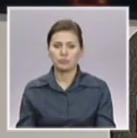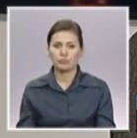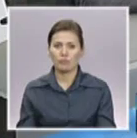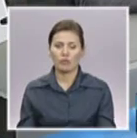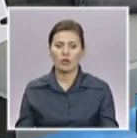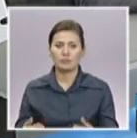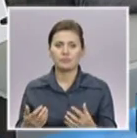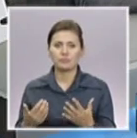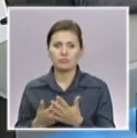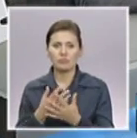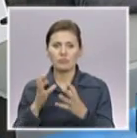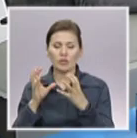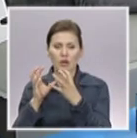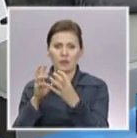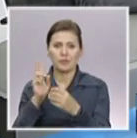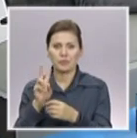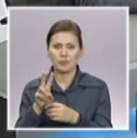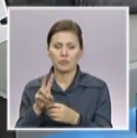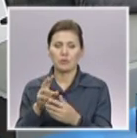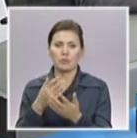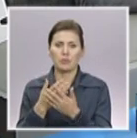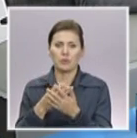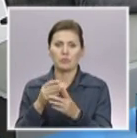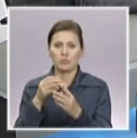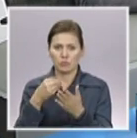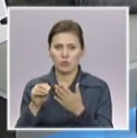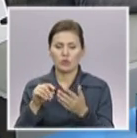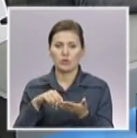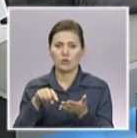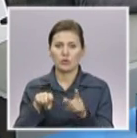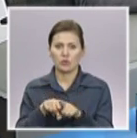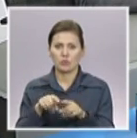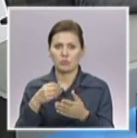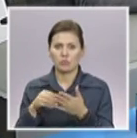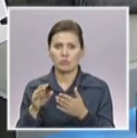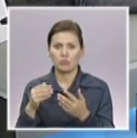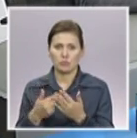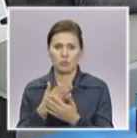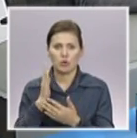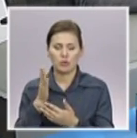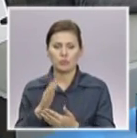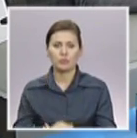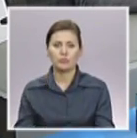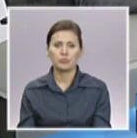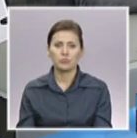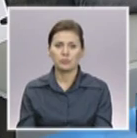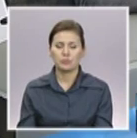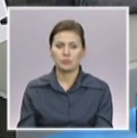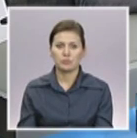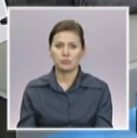пен троллейбустарды алдағы уақытта сатып алу көзделіп отыр ма? Жаңара ма? Құра ма? Ол